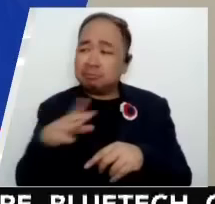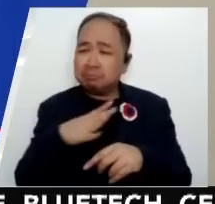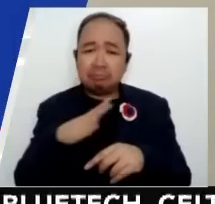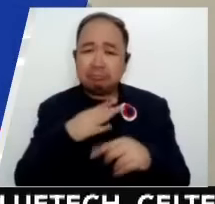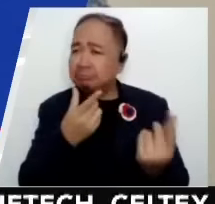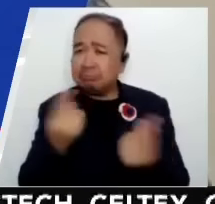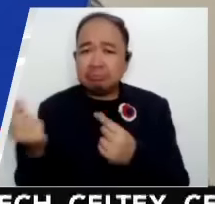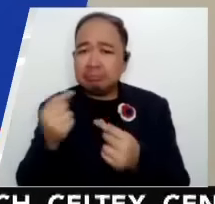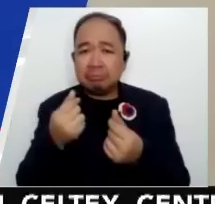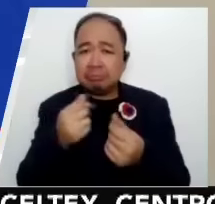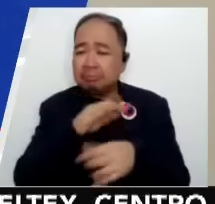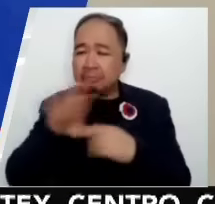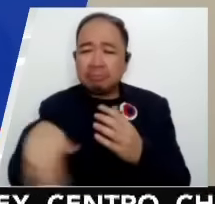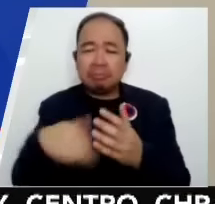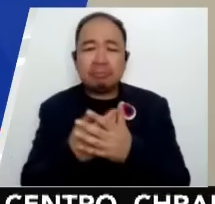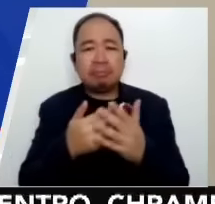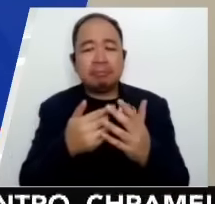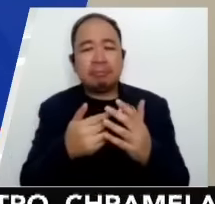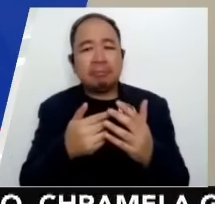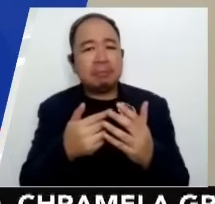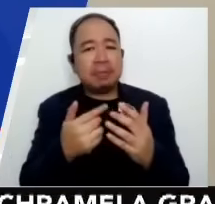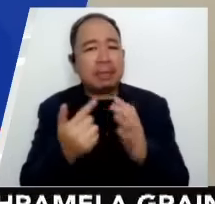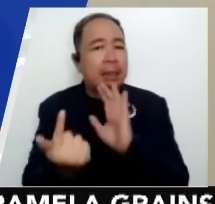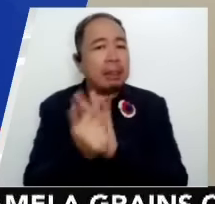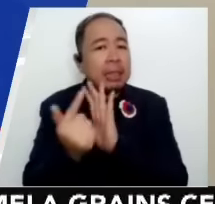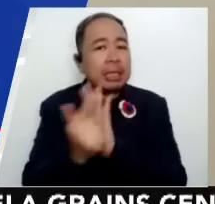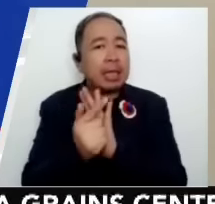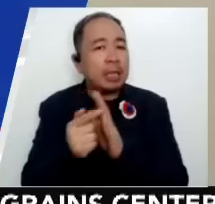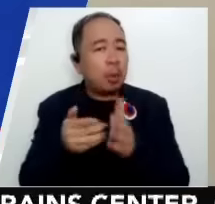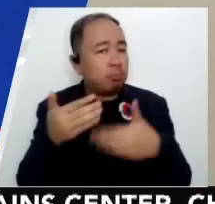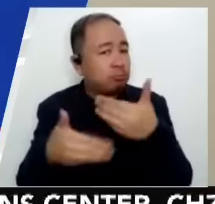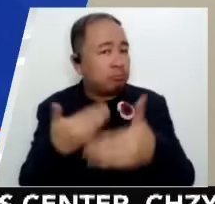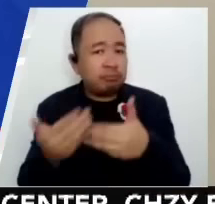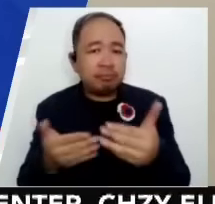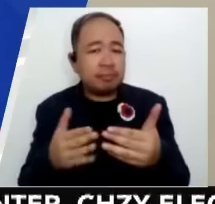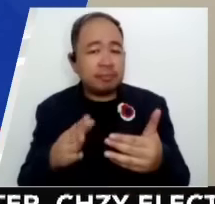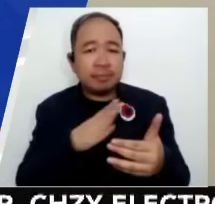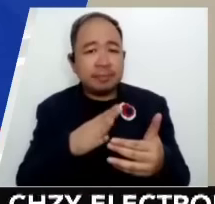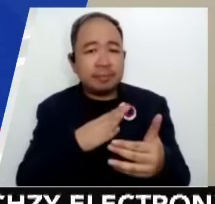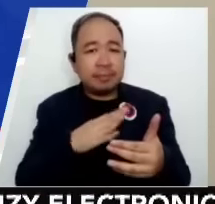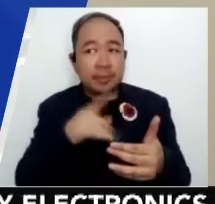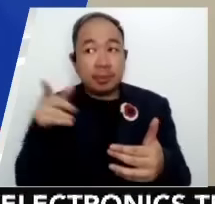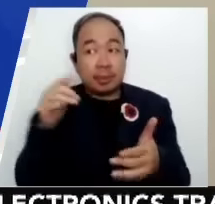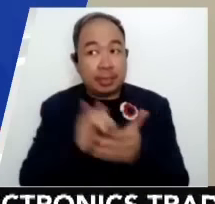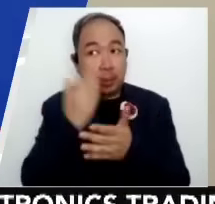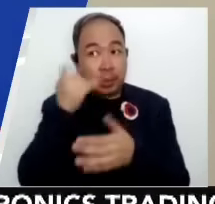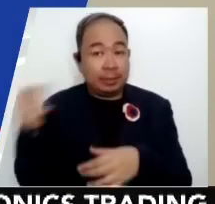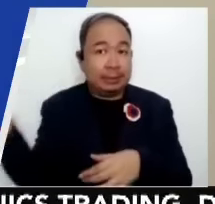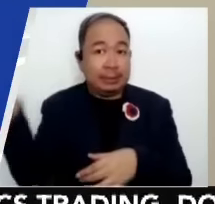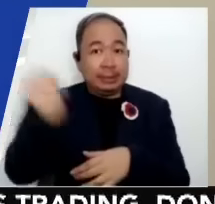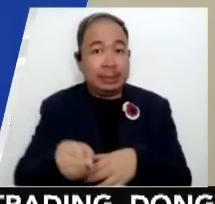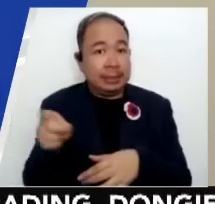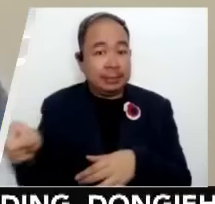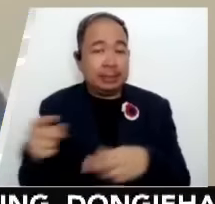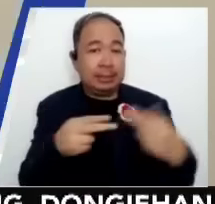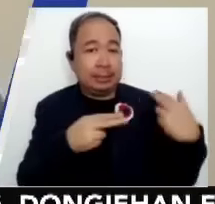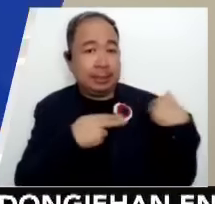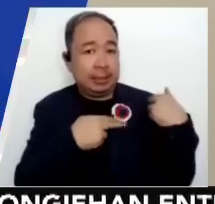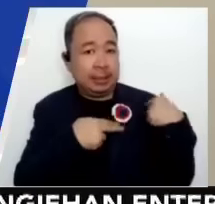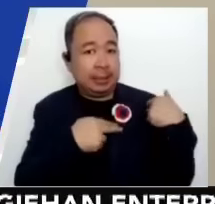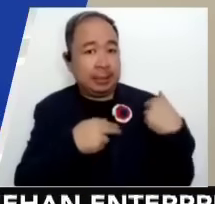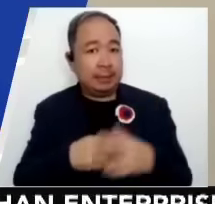pamaraan para makahinto yung problema sa droga sa lugar mo. Diba? Kaya kayo nasayin dyan para tabahoy mo yung droga. Wala ko